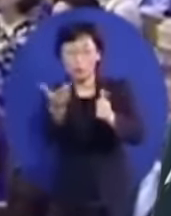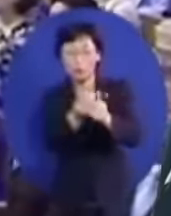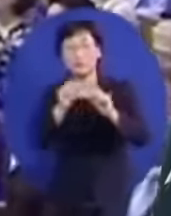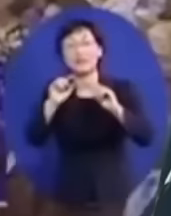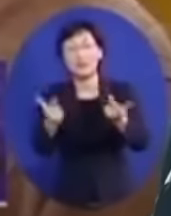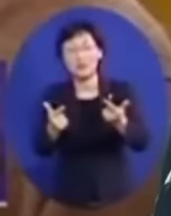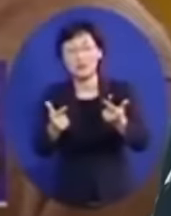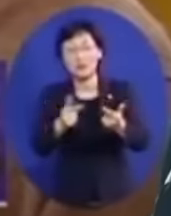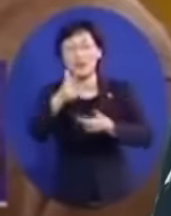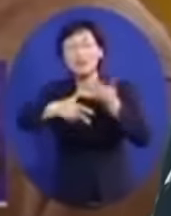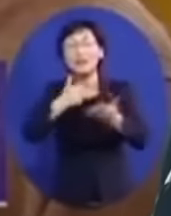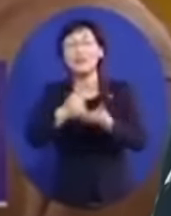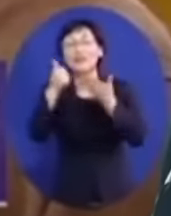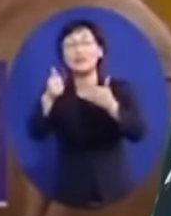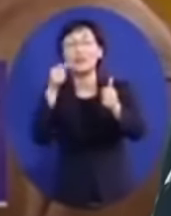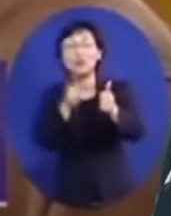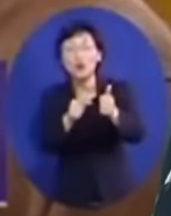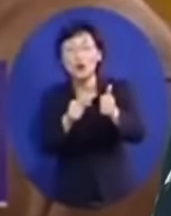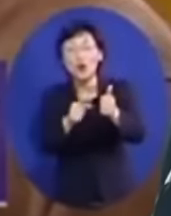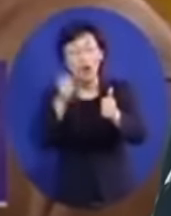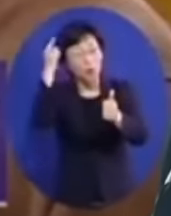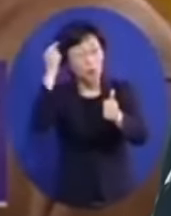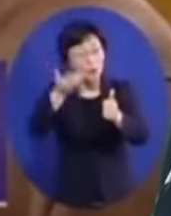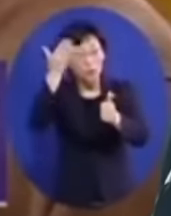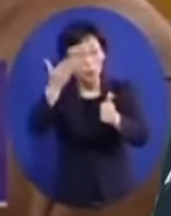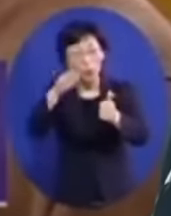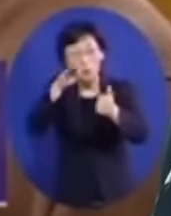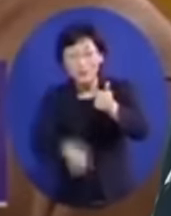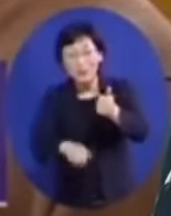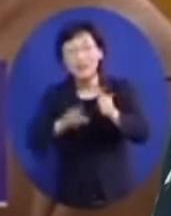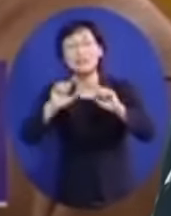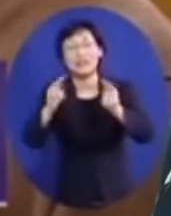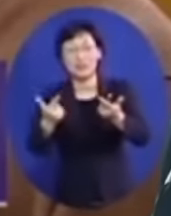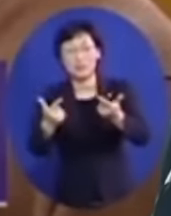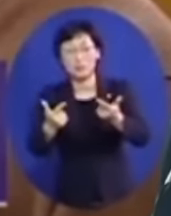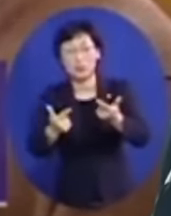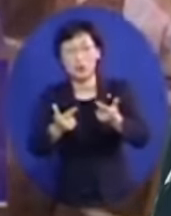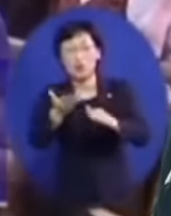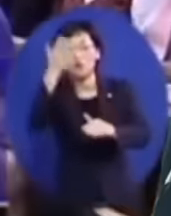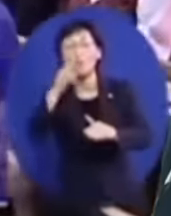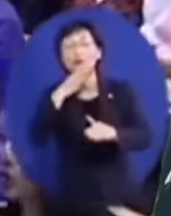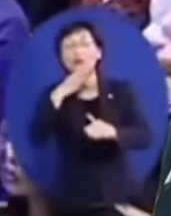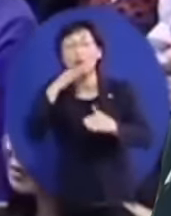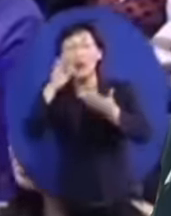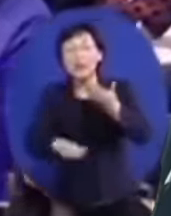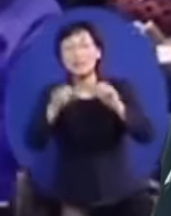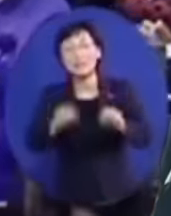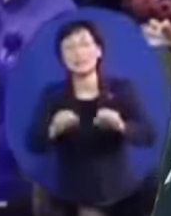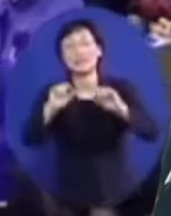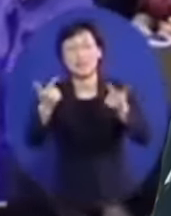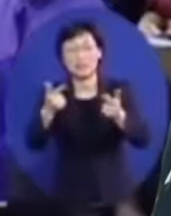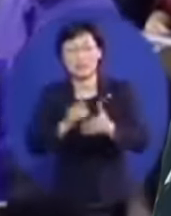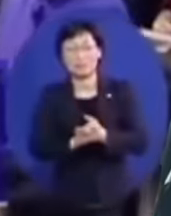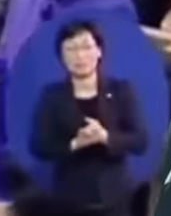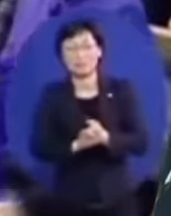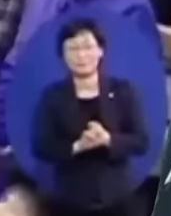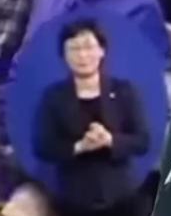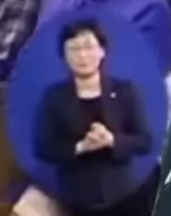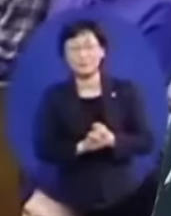것이요 야훼께서 너를 머리가 되고 꼬리가 되지 않게 하시며 위에만 있고 아래에 있지 않게 하시리니